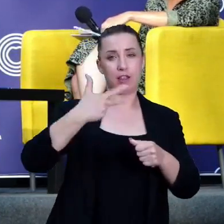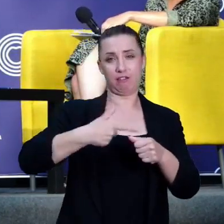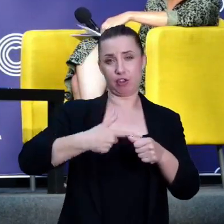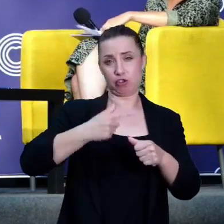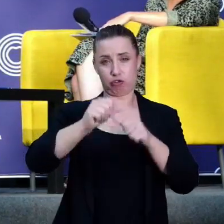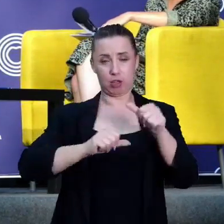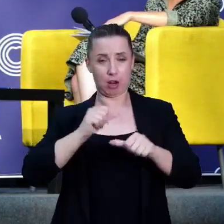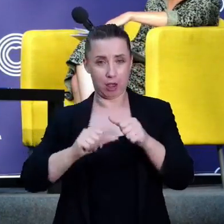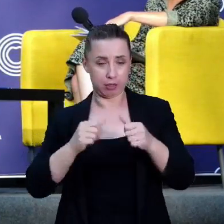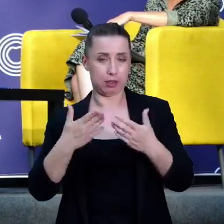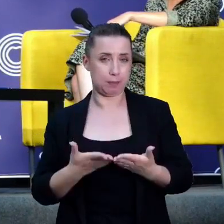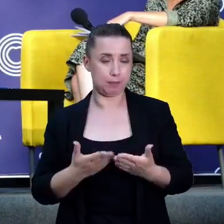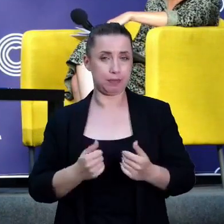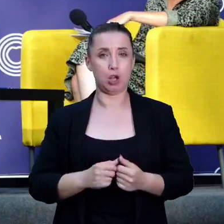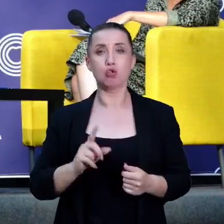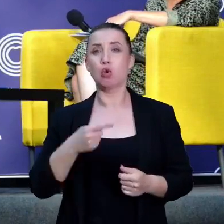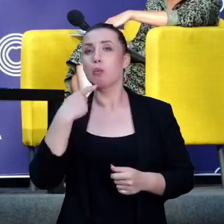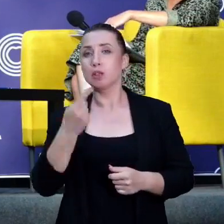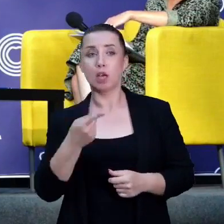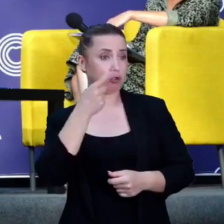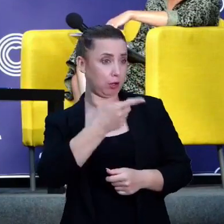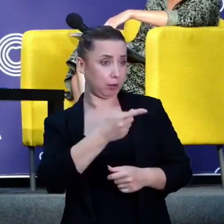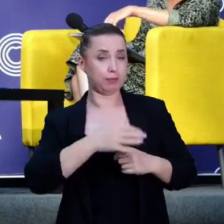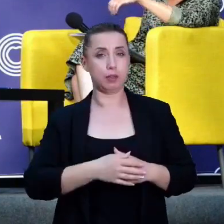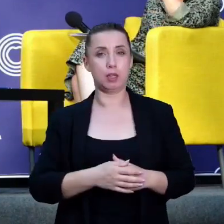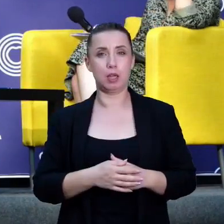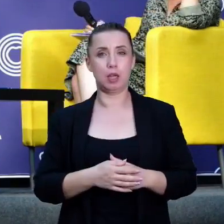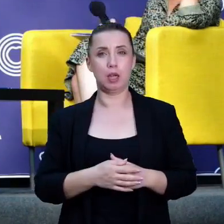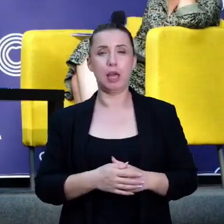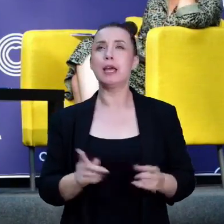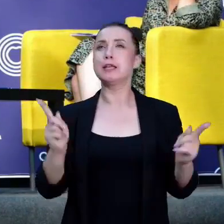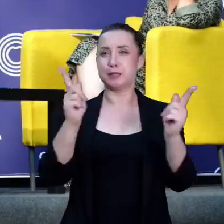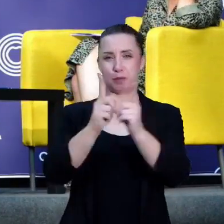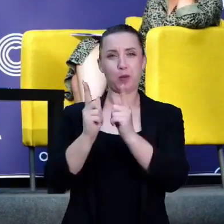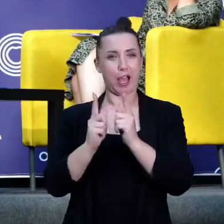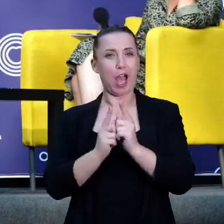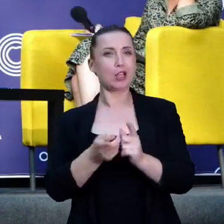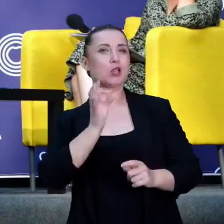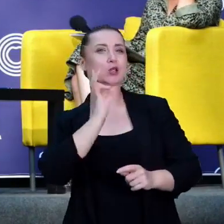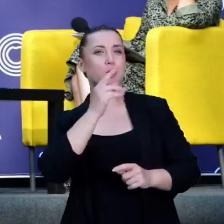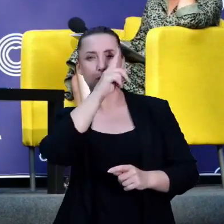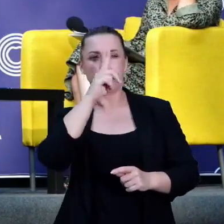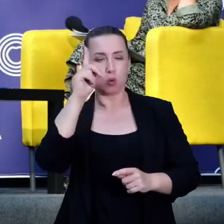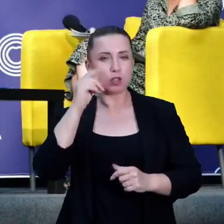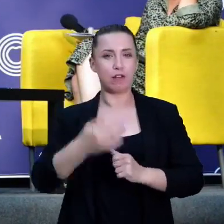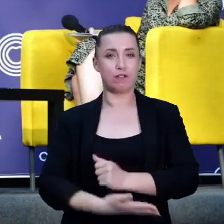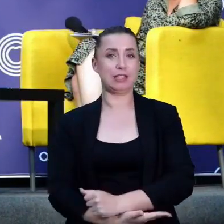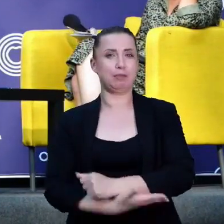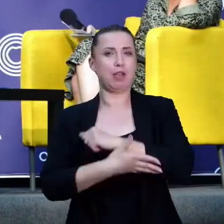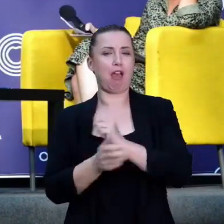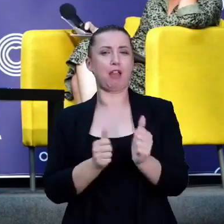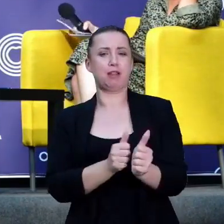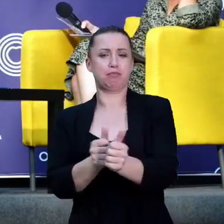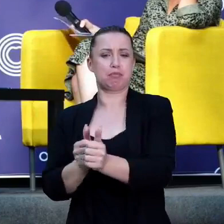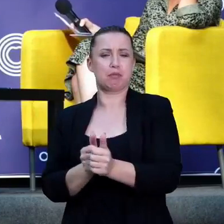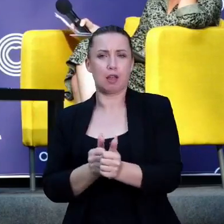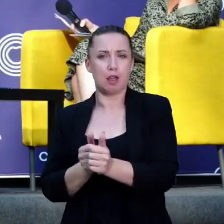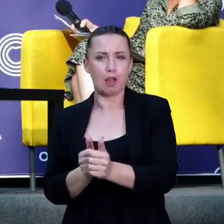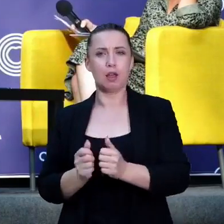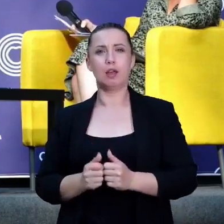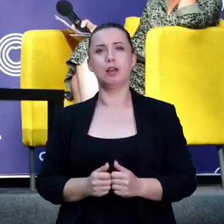uczelni. I to, co powiedziałaś, Magdo, że to obcowanie z młodymi ludźmi, sprzyjanie im, wspieranie ich